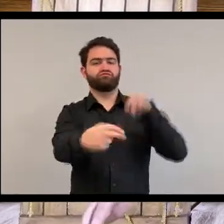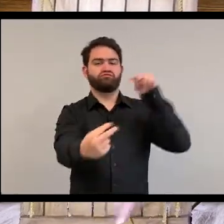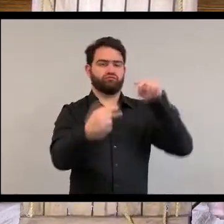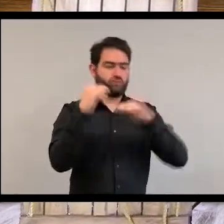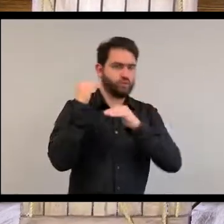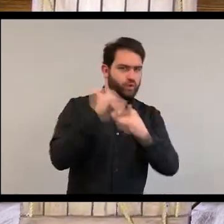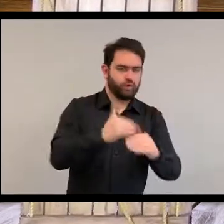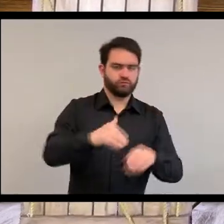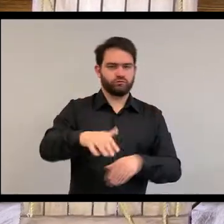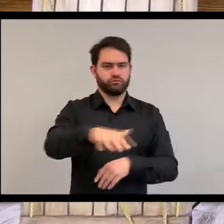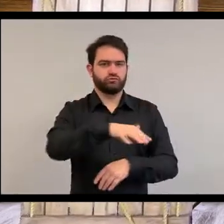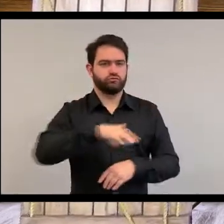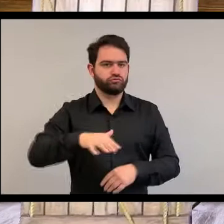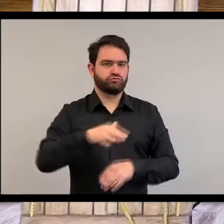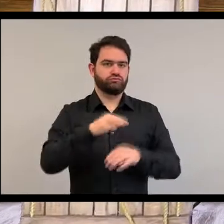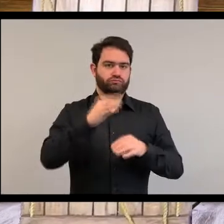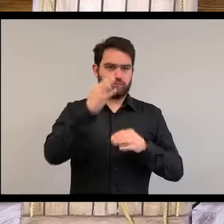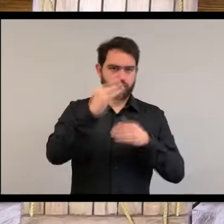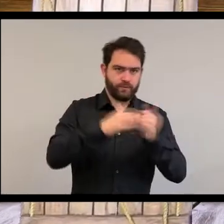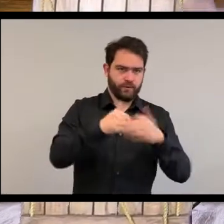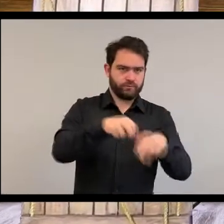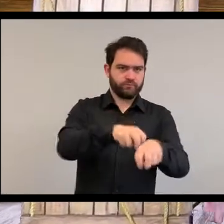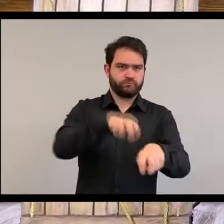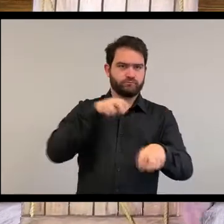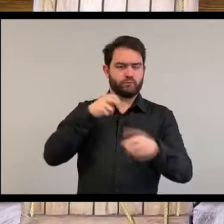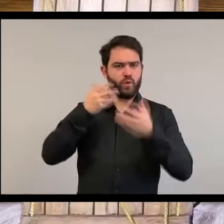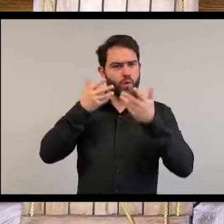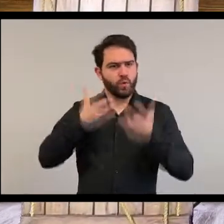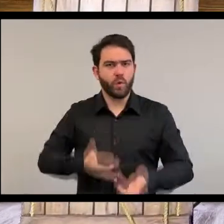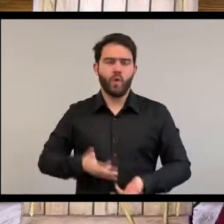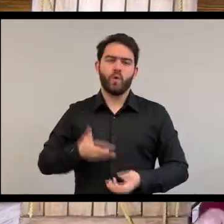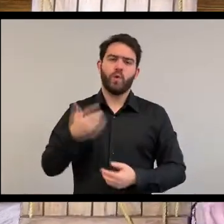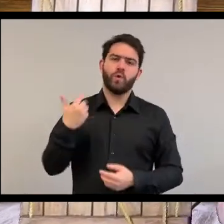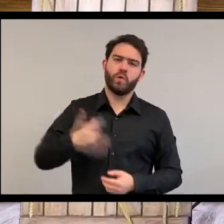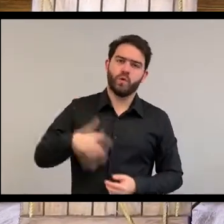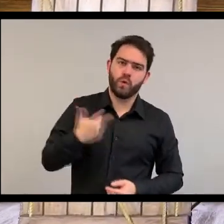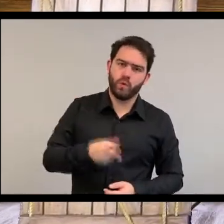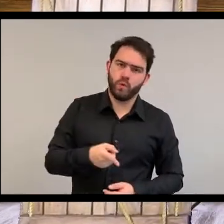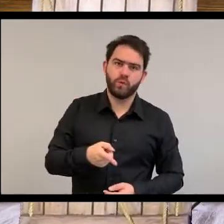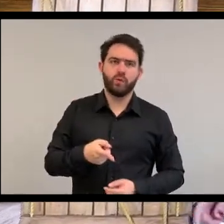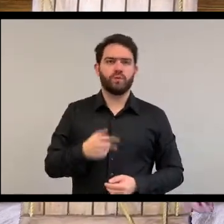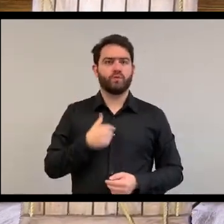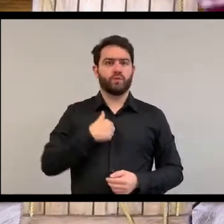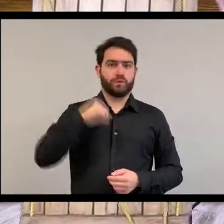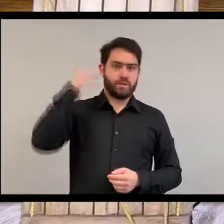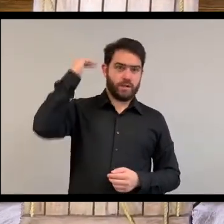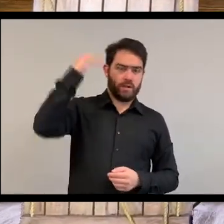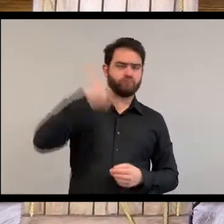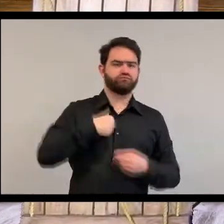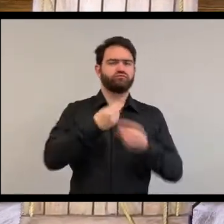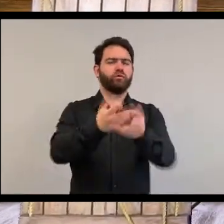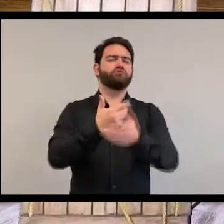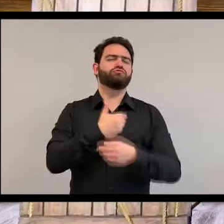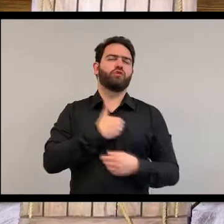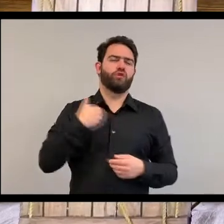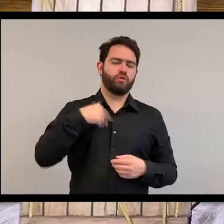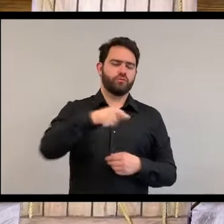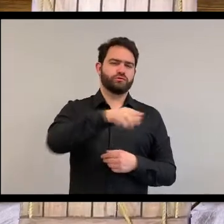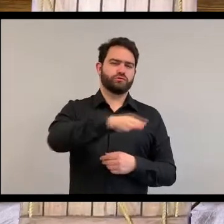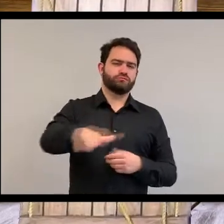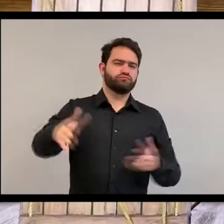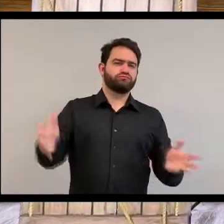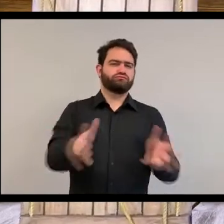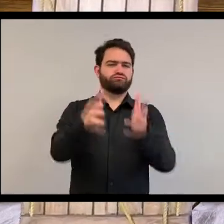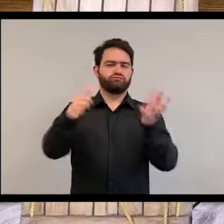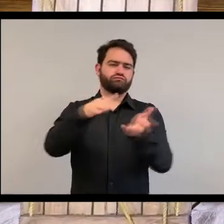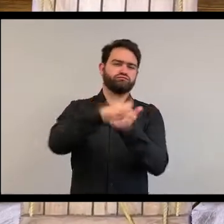qui vont les aider, puis deux autres grands en haut qui vont protéger la piste. Puis tout ça parce qu'un toboggan, cette place, ça doit être difficile